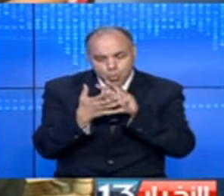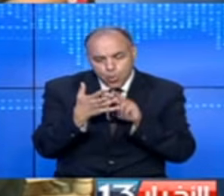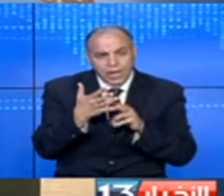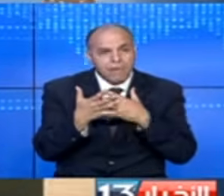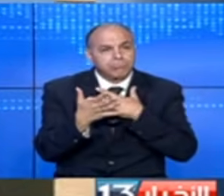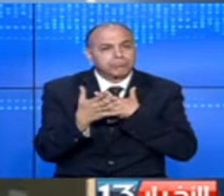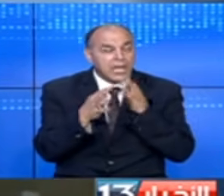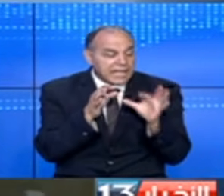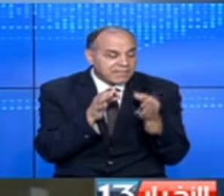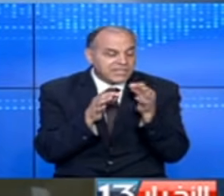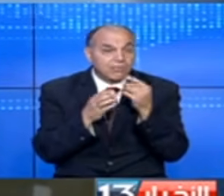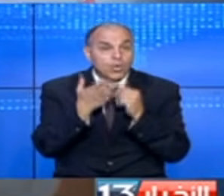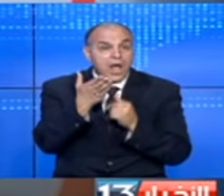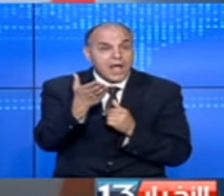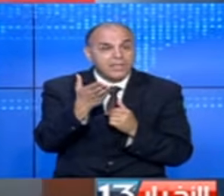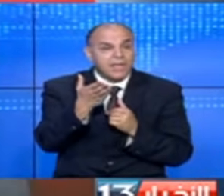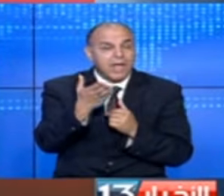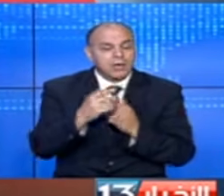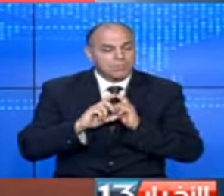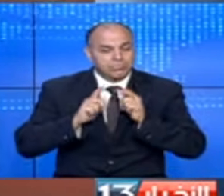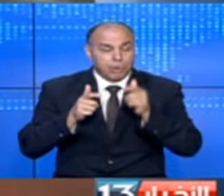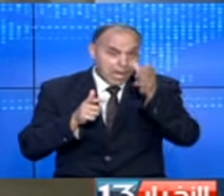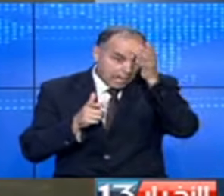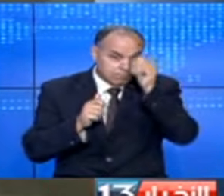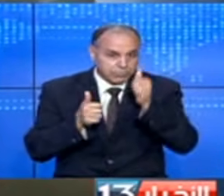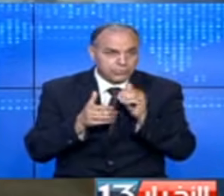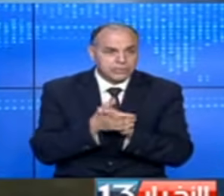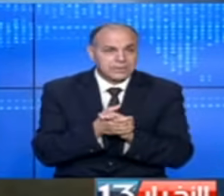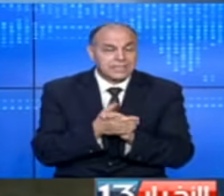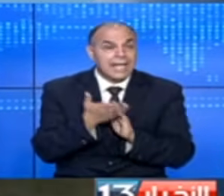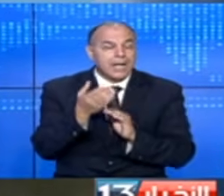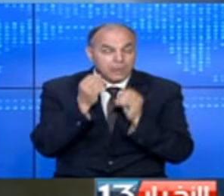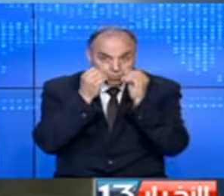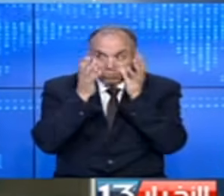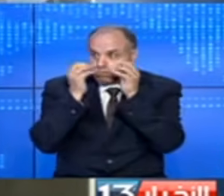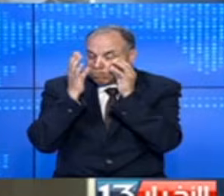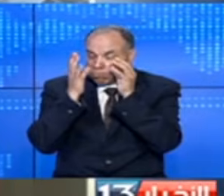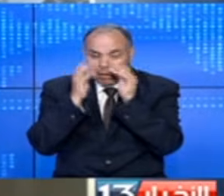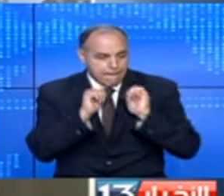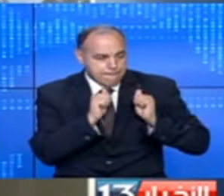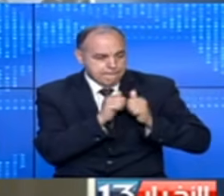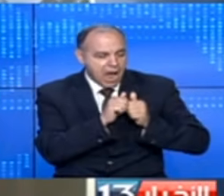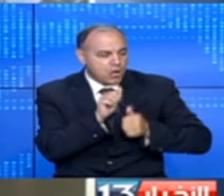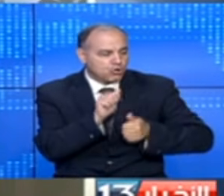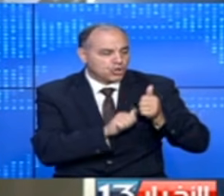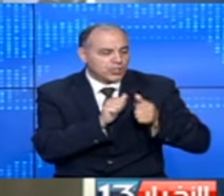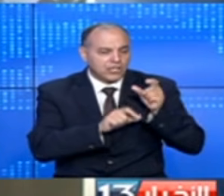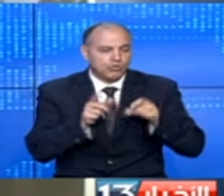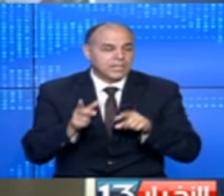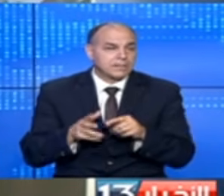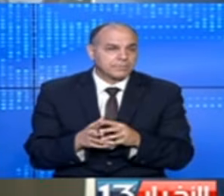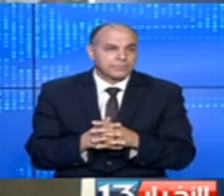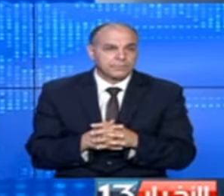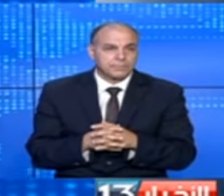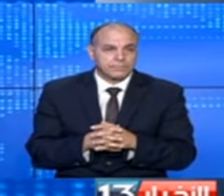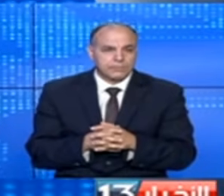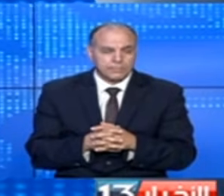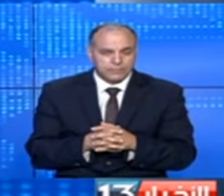وشغف الاكتشاف بذور يعول عليها العلم، تسقى بالدهشه والاحتكاك بالناجحين.